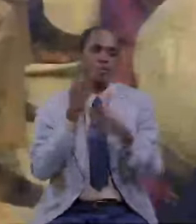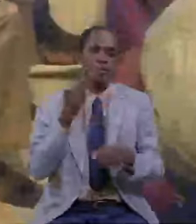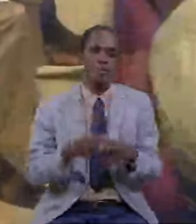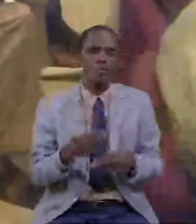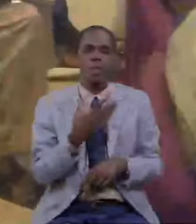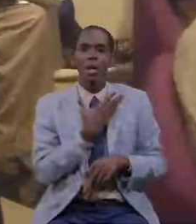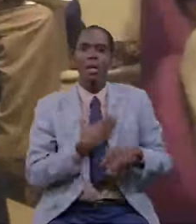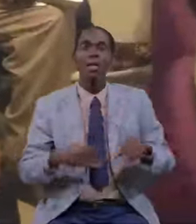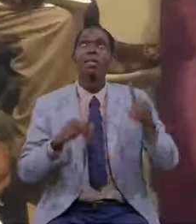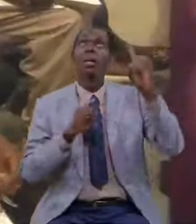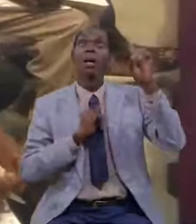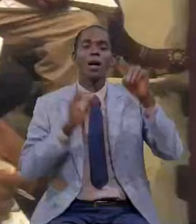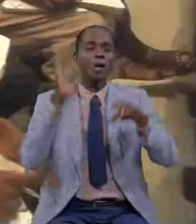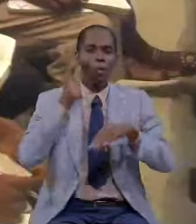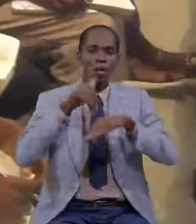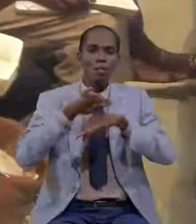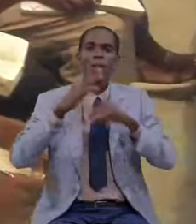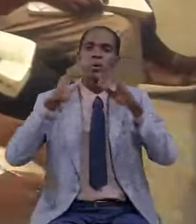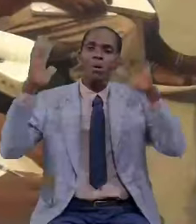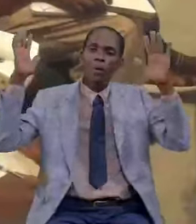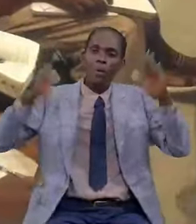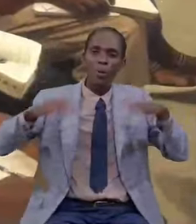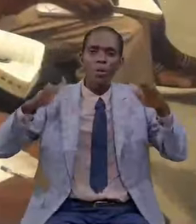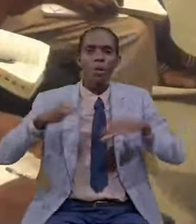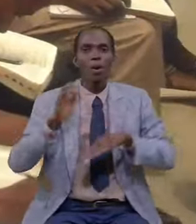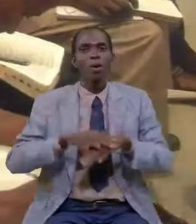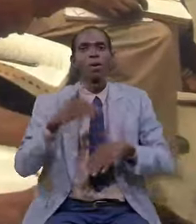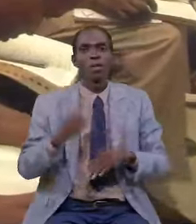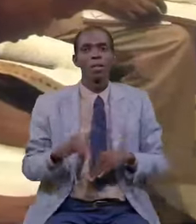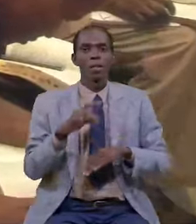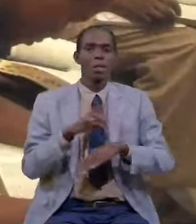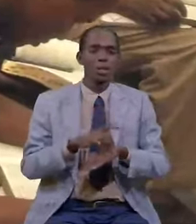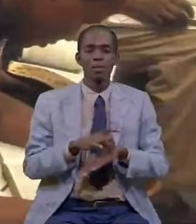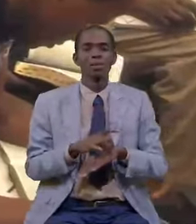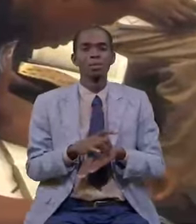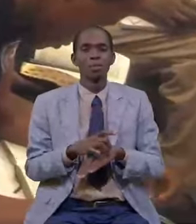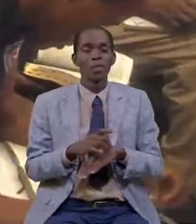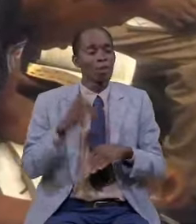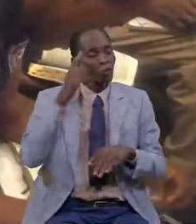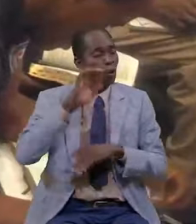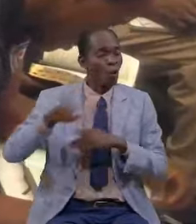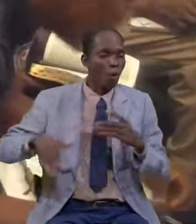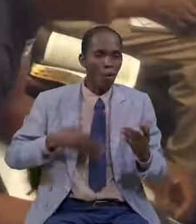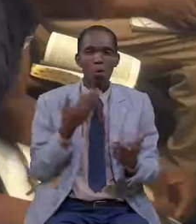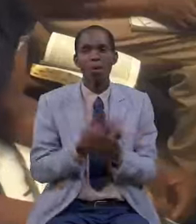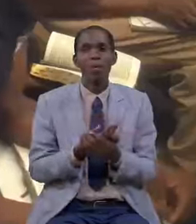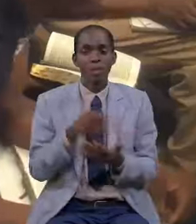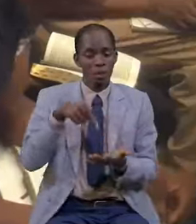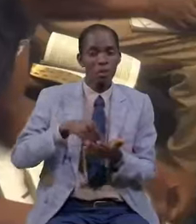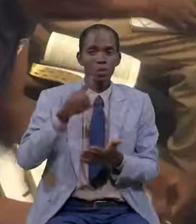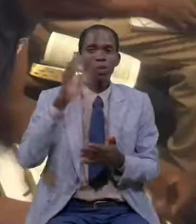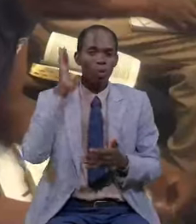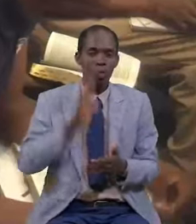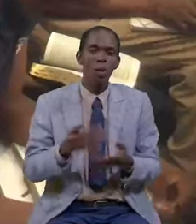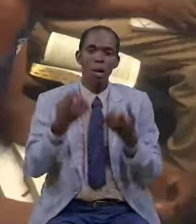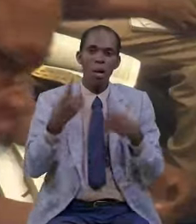ferai tomber de la pluie sur la face du sol, inconditionnellement. Ceci sera accompli.